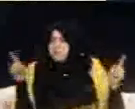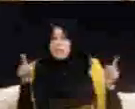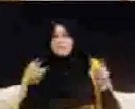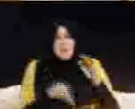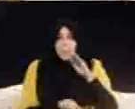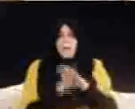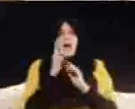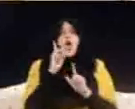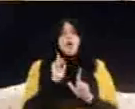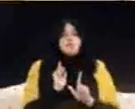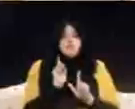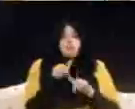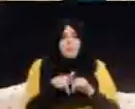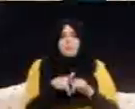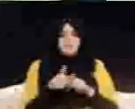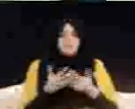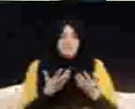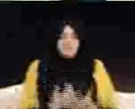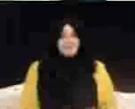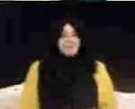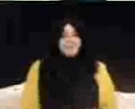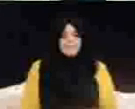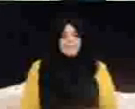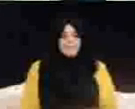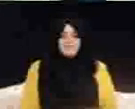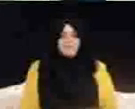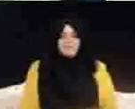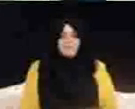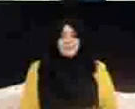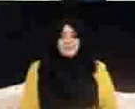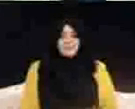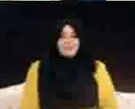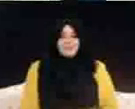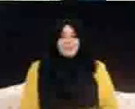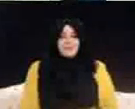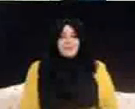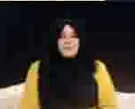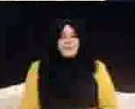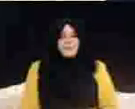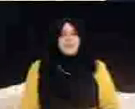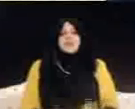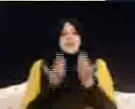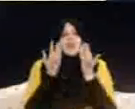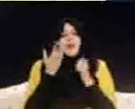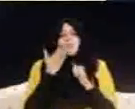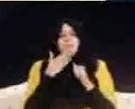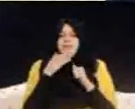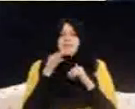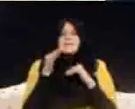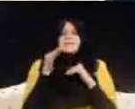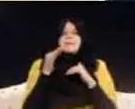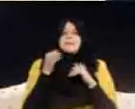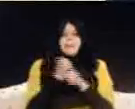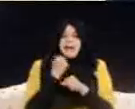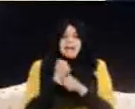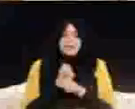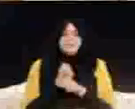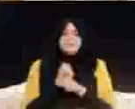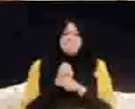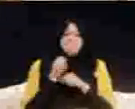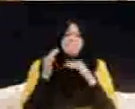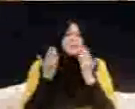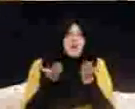وروحي ورب تكفي هذه العزيمة القوية إن شاء الله تتصل بها إن شاء الله بإذن الله. نعم. ابنها مرضي الدعاء له بالشفاء وللزوج بالعمل وشغل